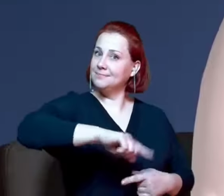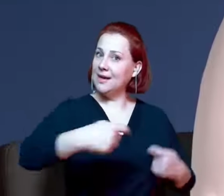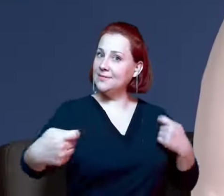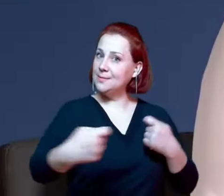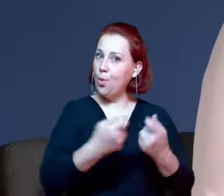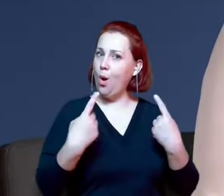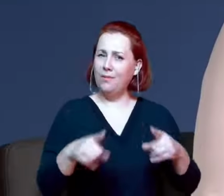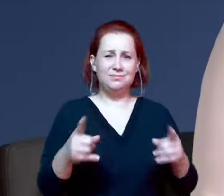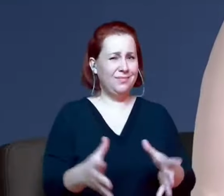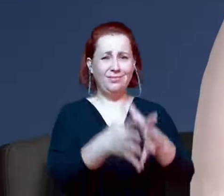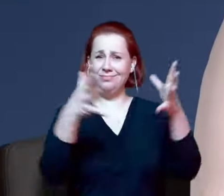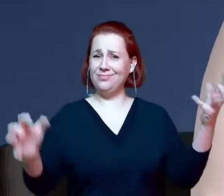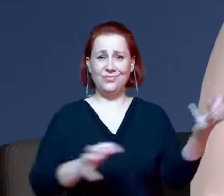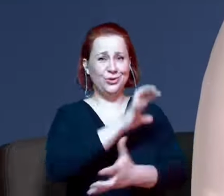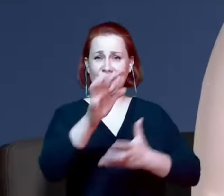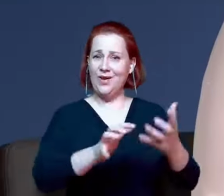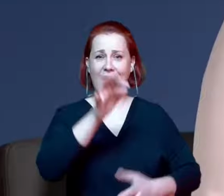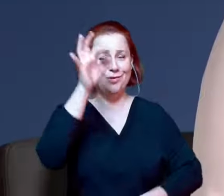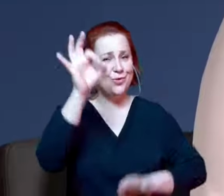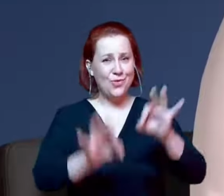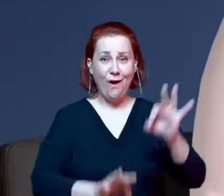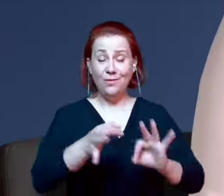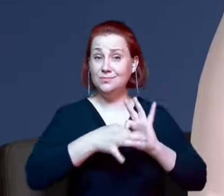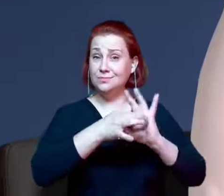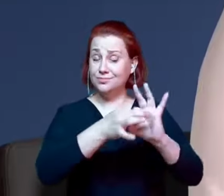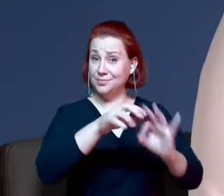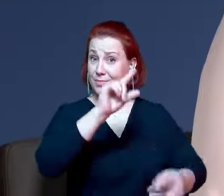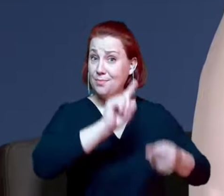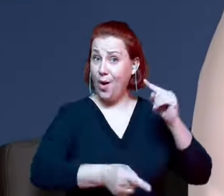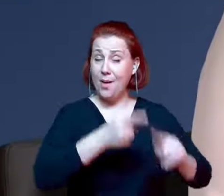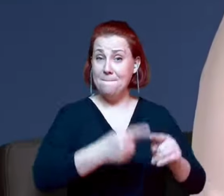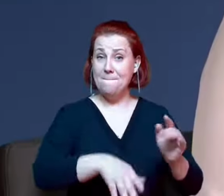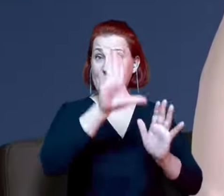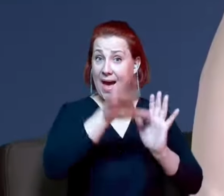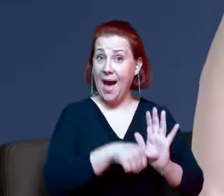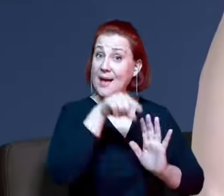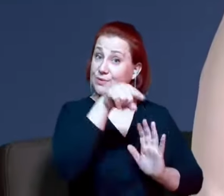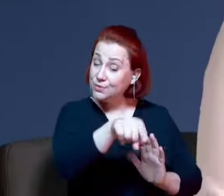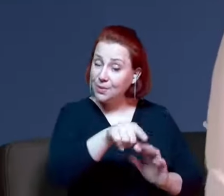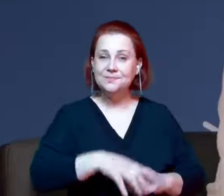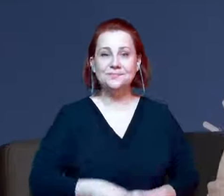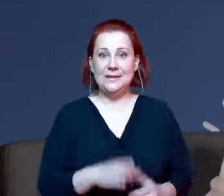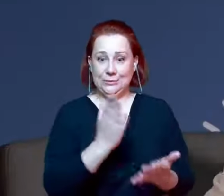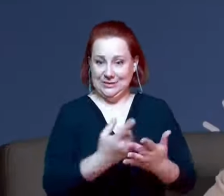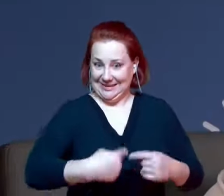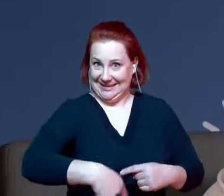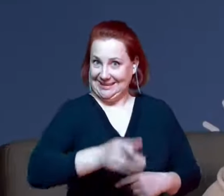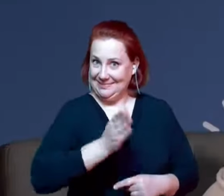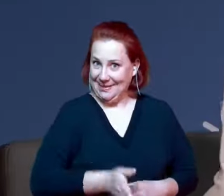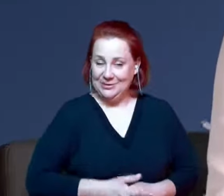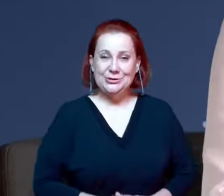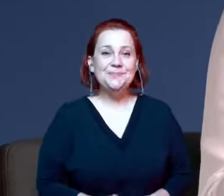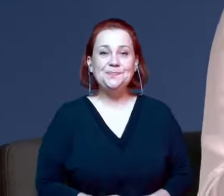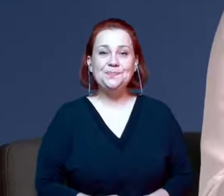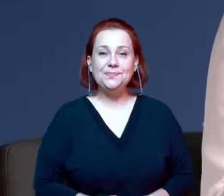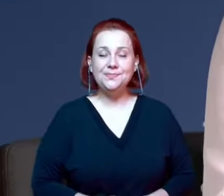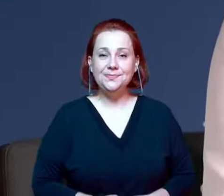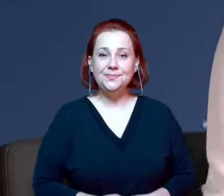tej największej na świecie konferencji dotyczącej polityki miejskiej, która już przed nami. Szanowni państwo,